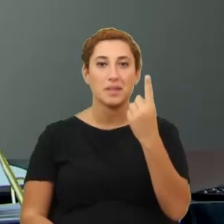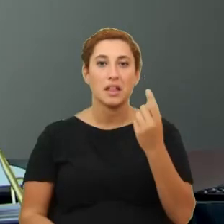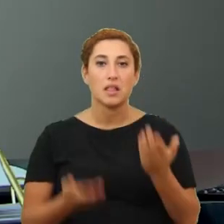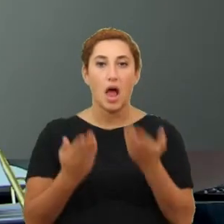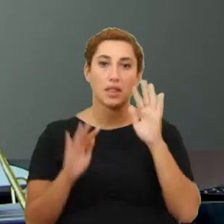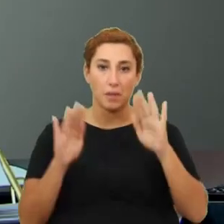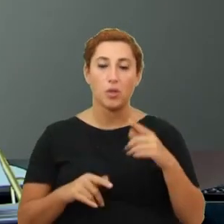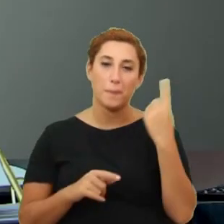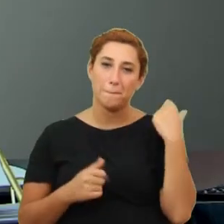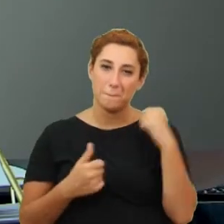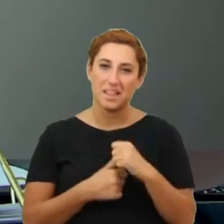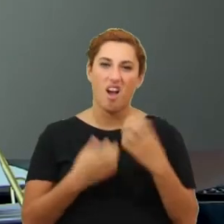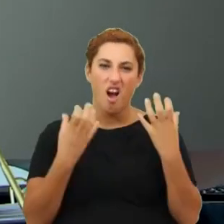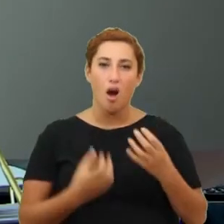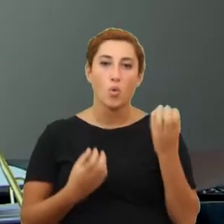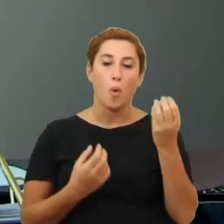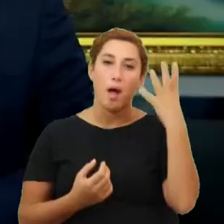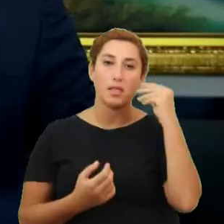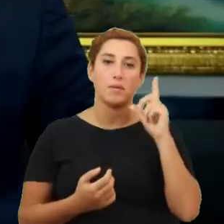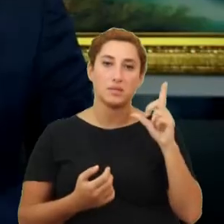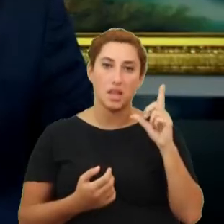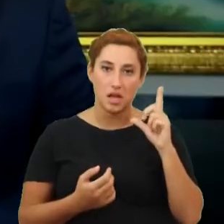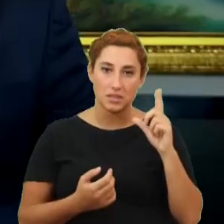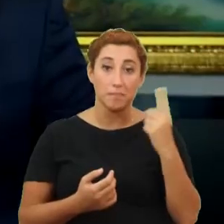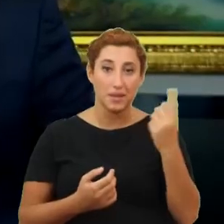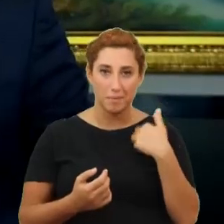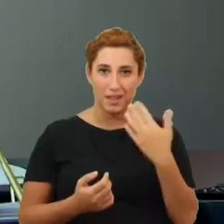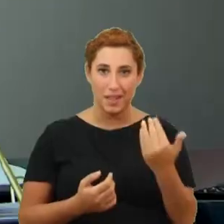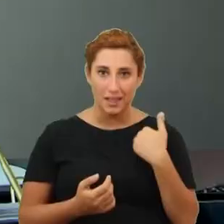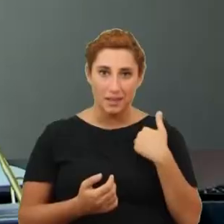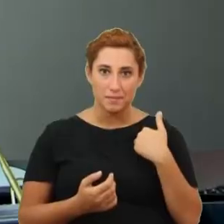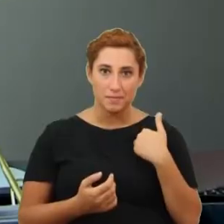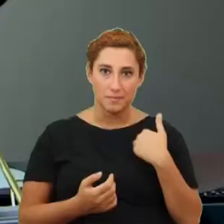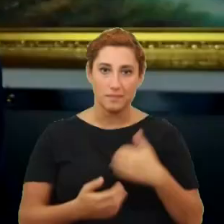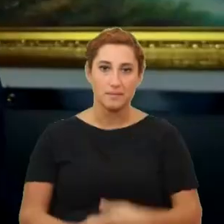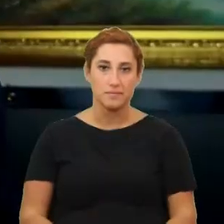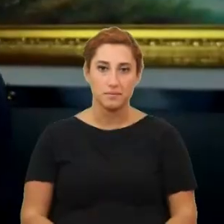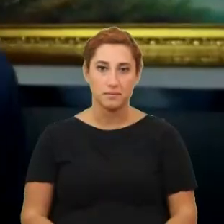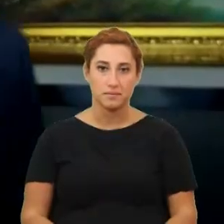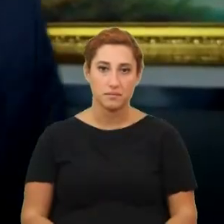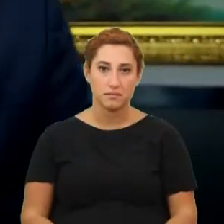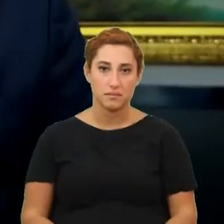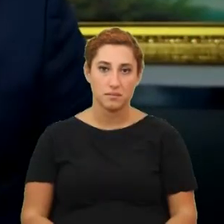tartım kalıyor. Bir kere de ağır topu anlamamız gerekiyor. Bir tanesini ben alabilir miyim? Şöyle.